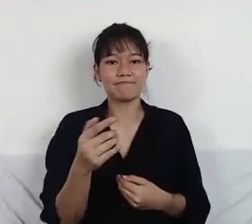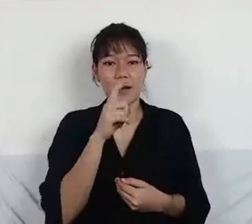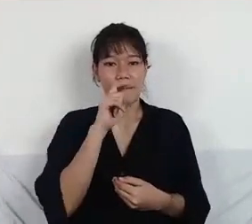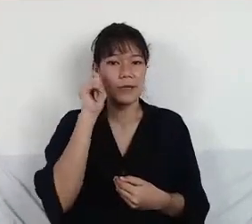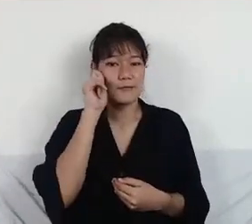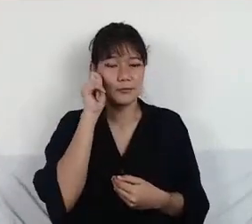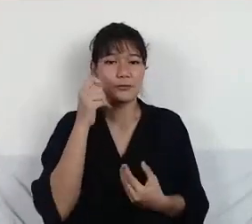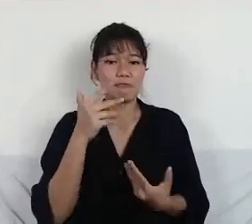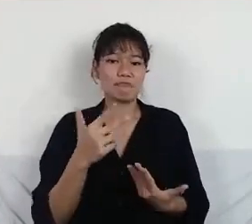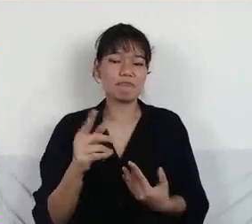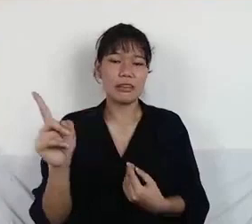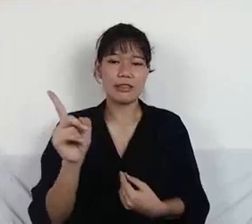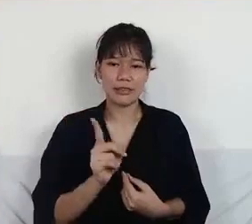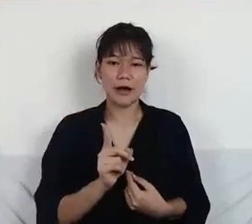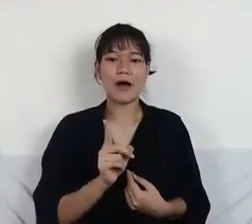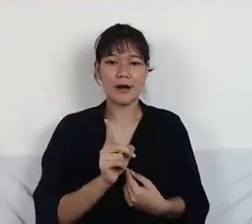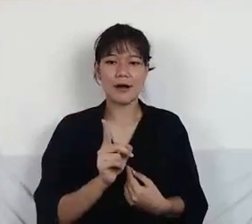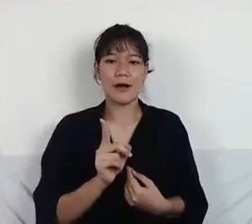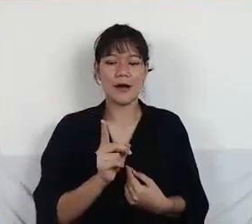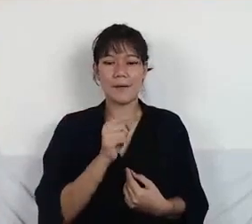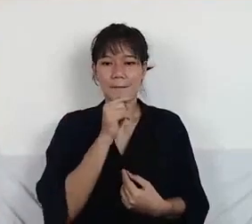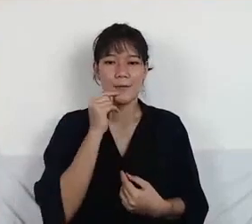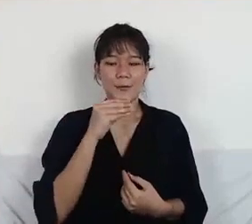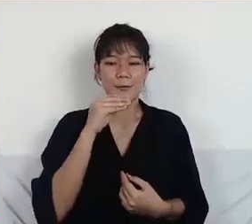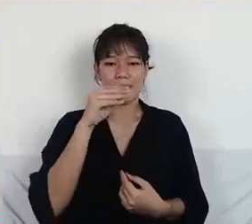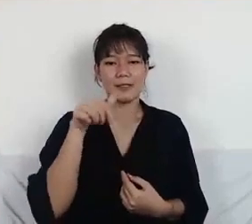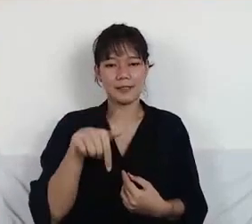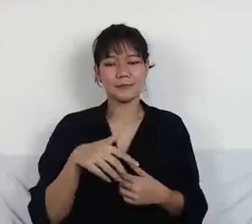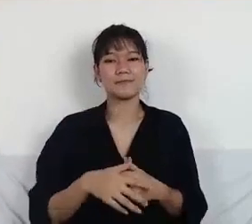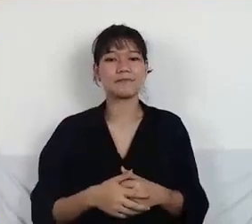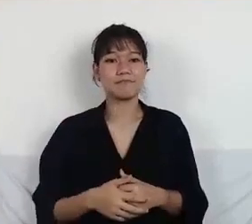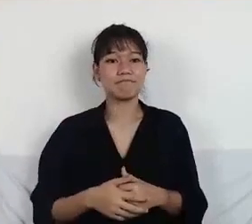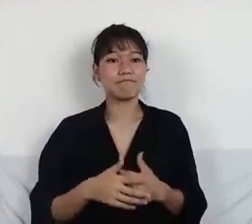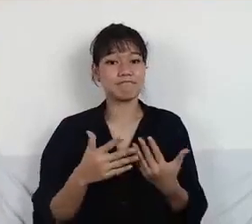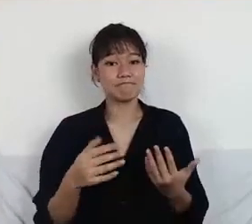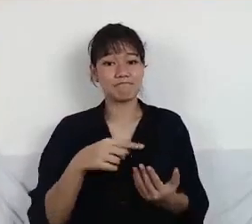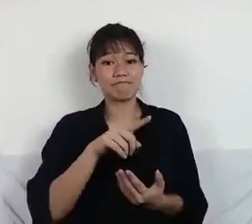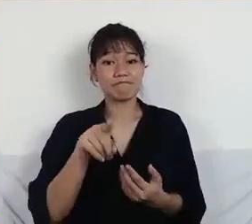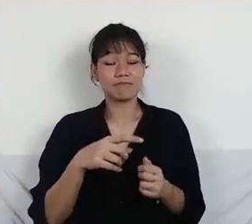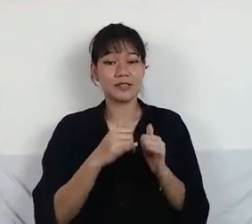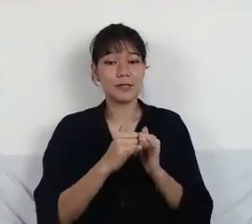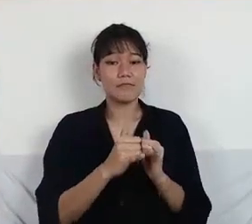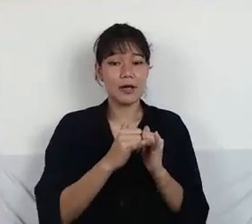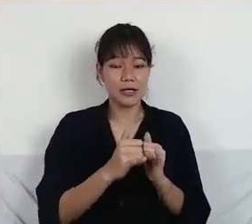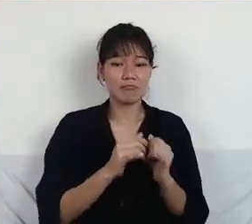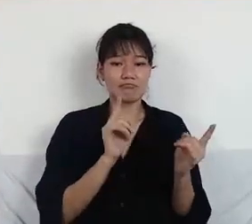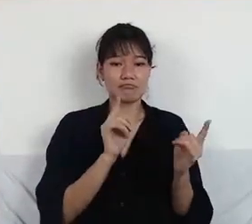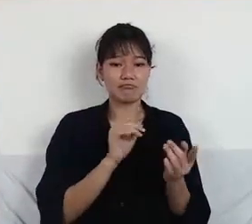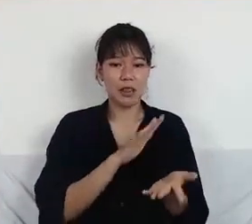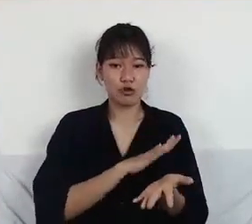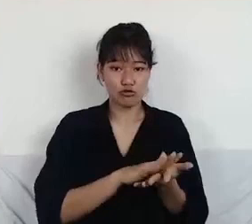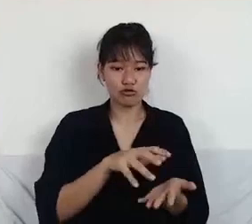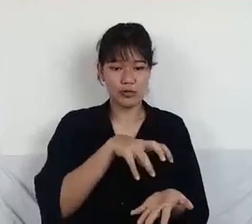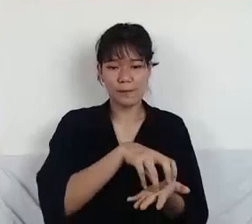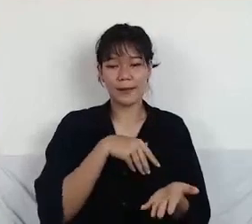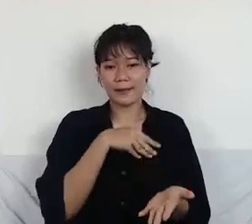dan Saudara semuanya di Minggu pagi ini. Baik yang mengikuti ibadah tatap muka